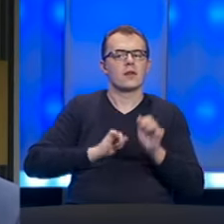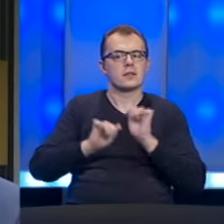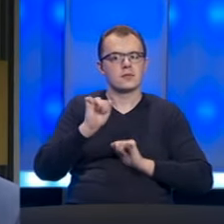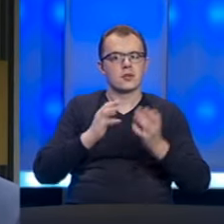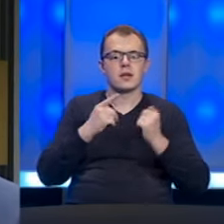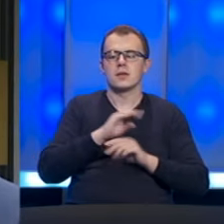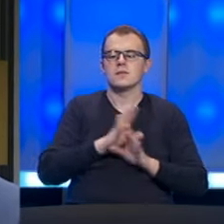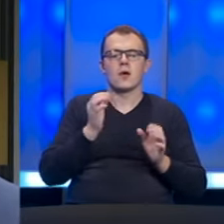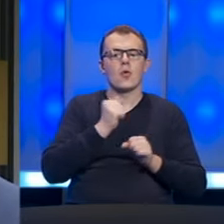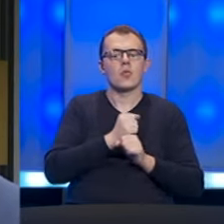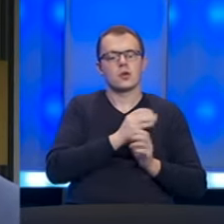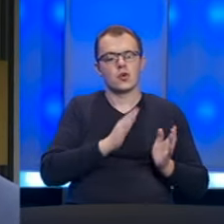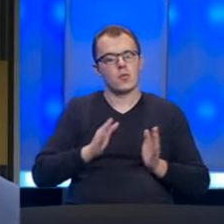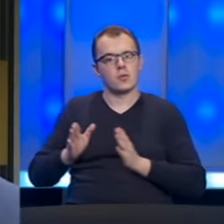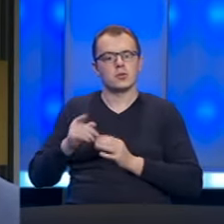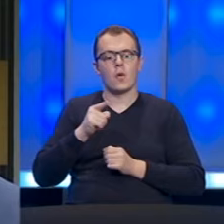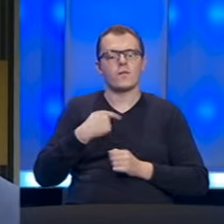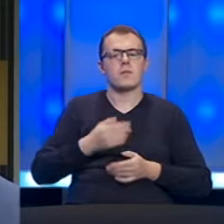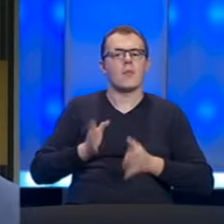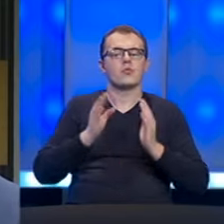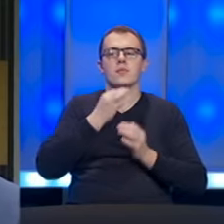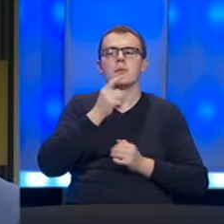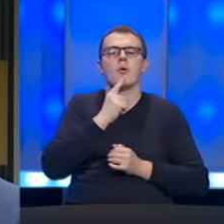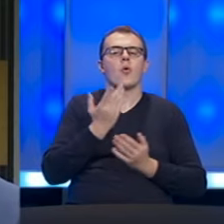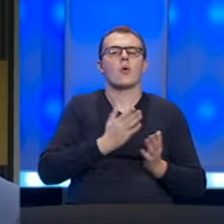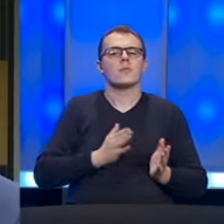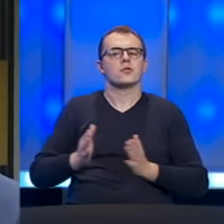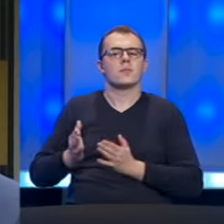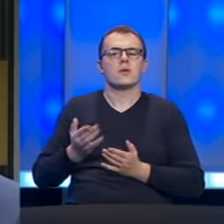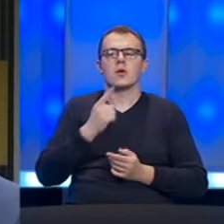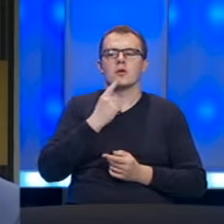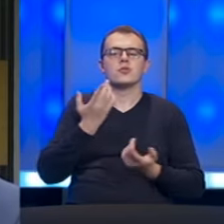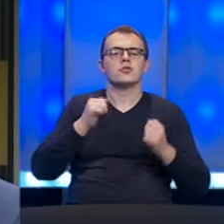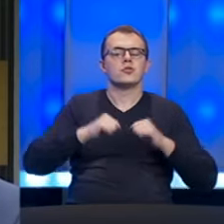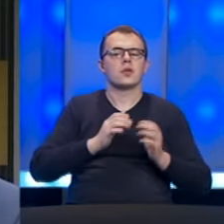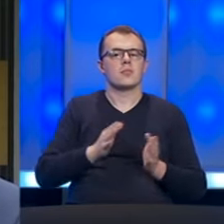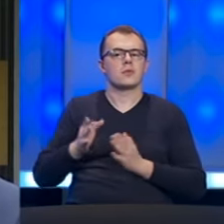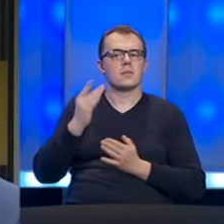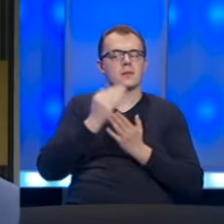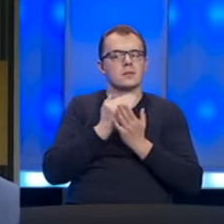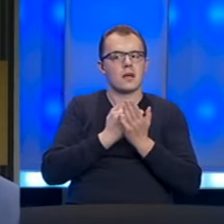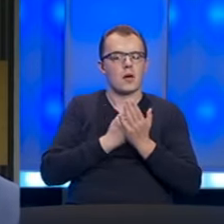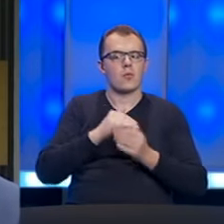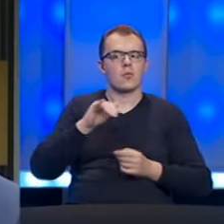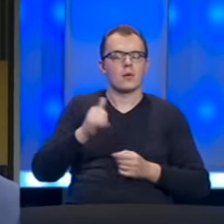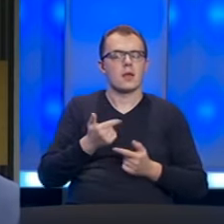sve urađeno u skladu procedurama, evo ovim ja putem pitam kojim procedurama, na čijim procedurama. Znači zakon je jasan, zakonske